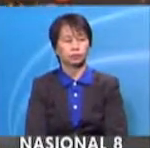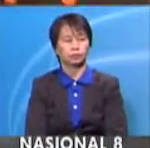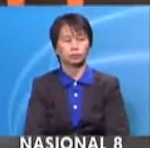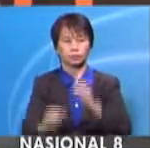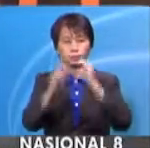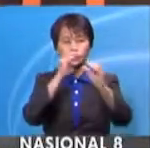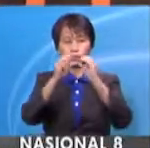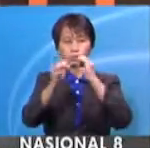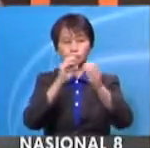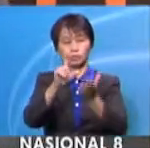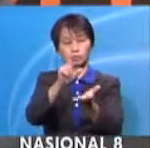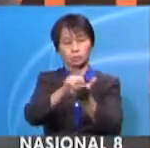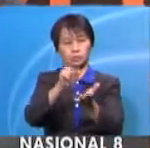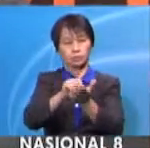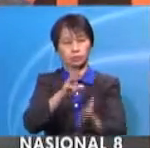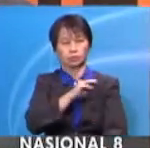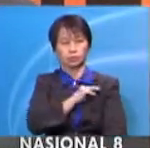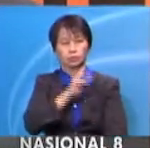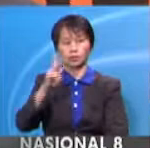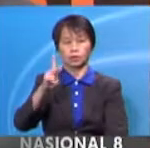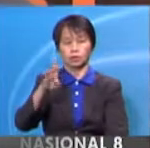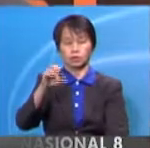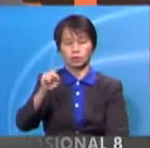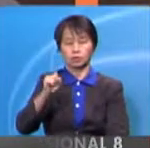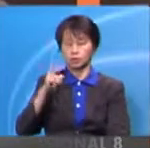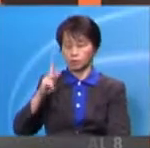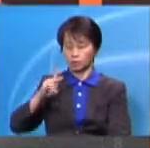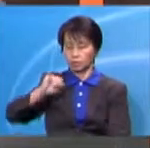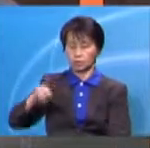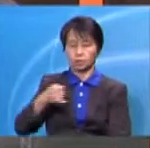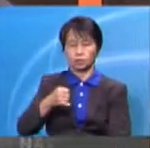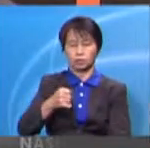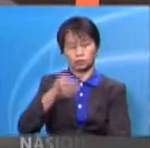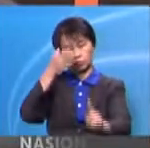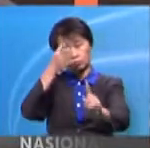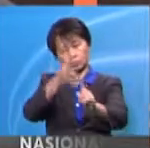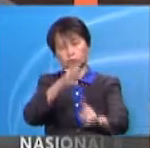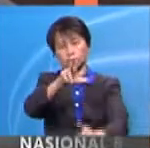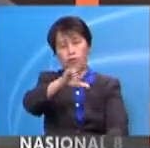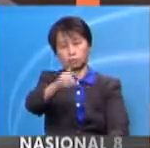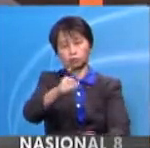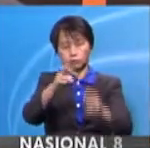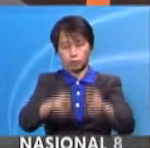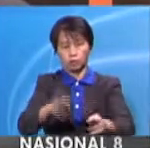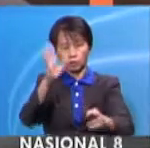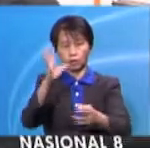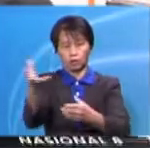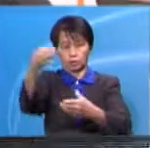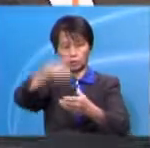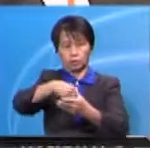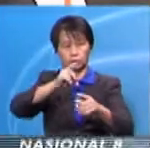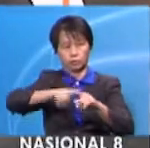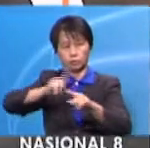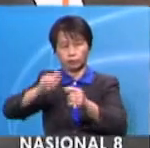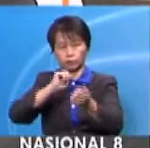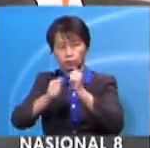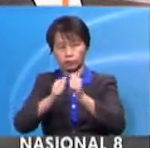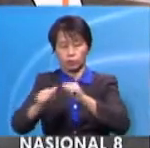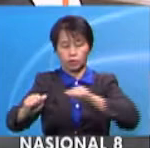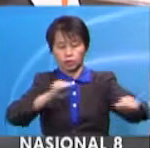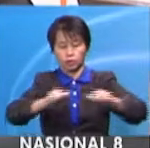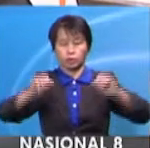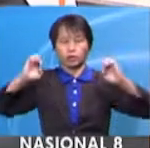Hai bercakap dalam sidang media menteri belia dan sukan Chaeri Jamaludin mendasarkan 3400000 dalam pelbagai sukandana